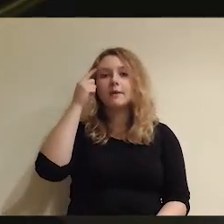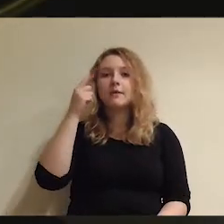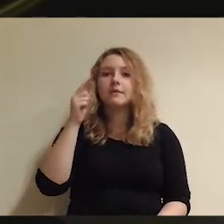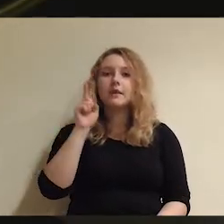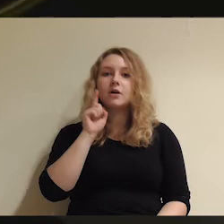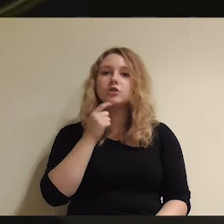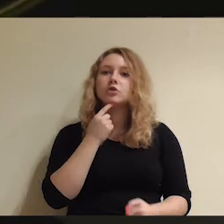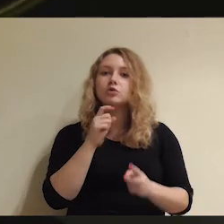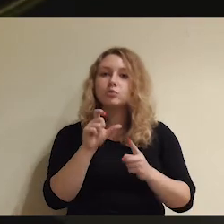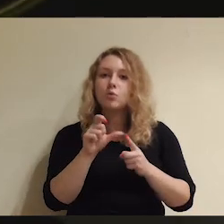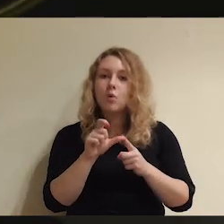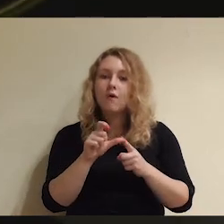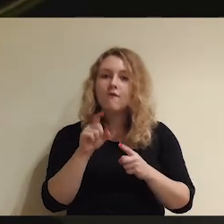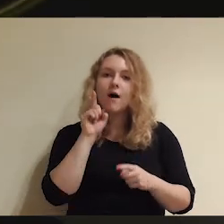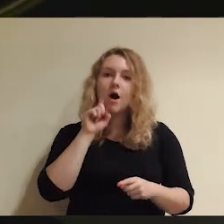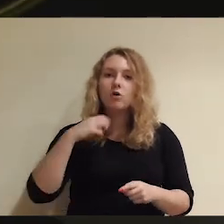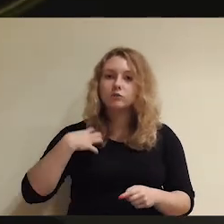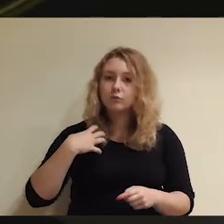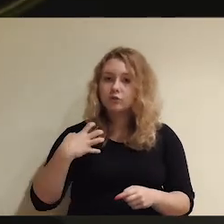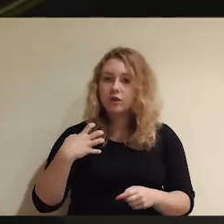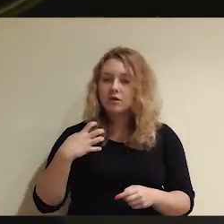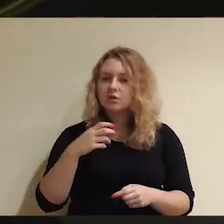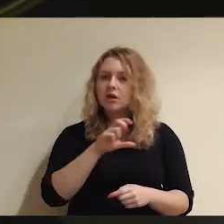Czy pamiętasz jego słowa?